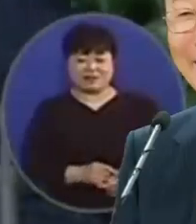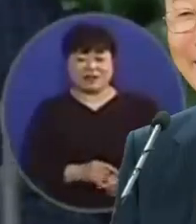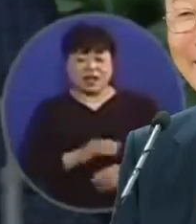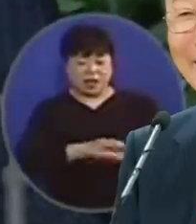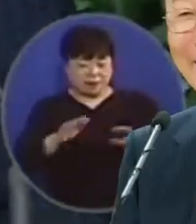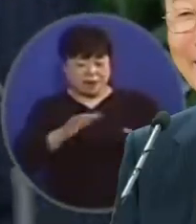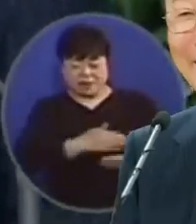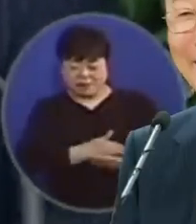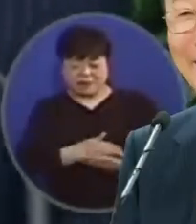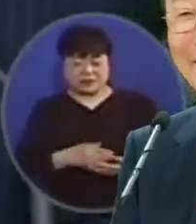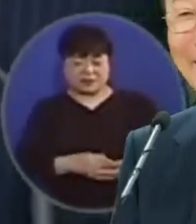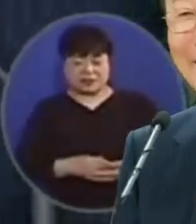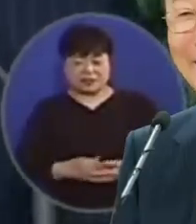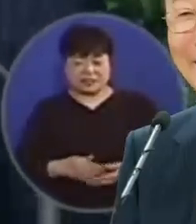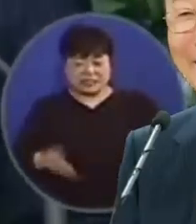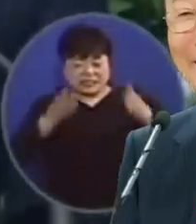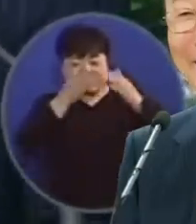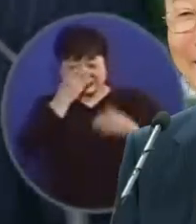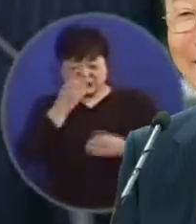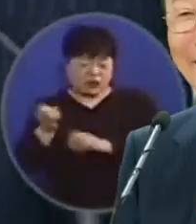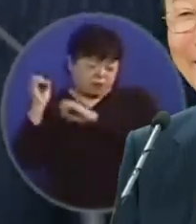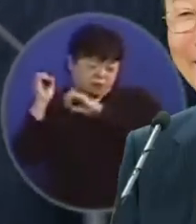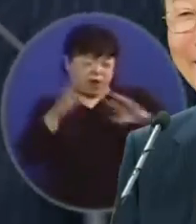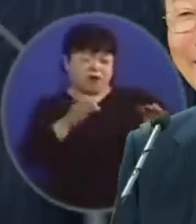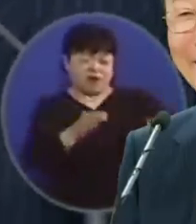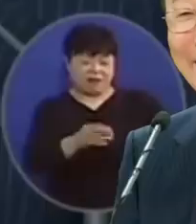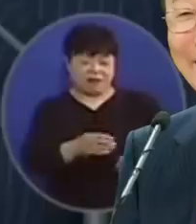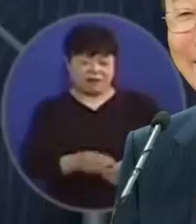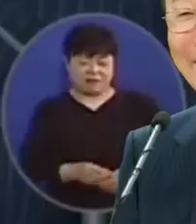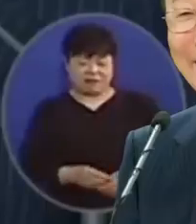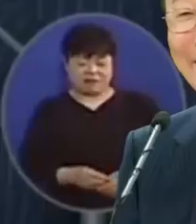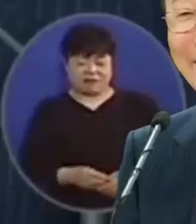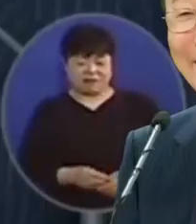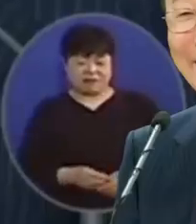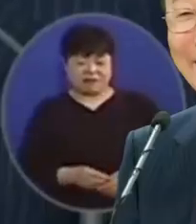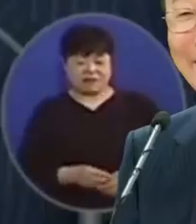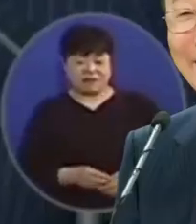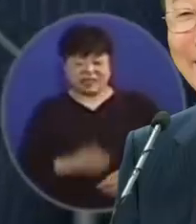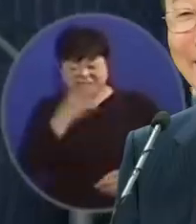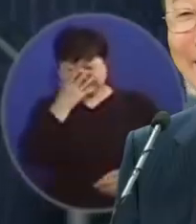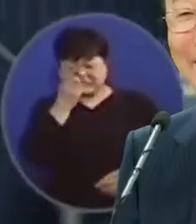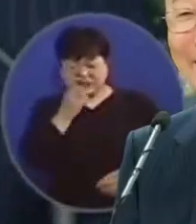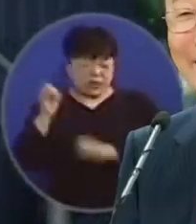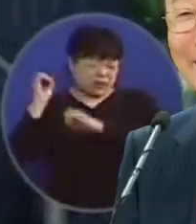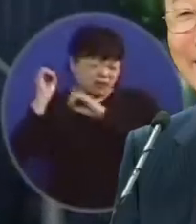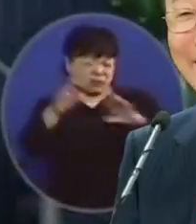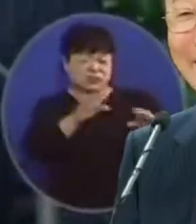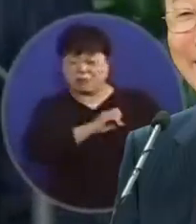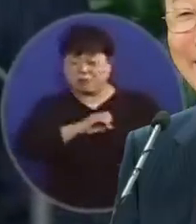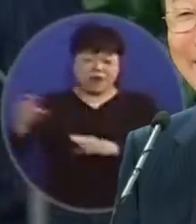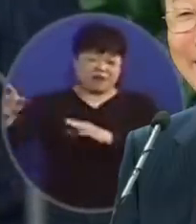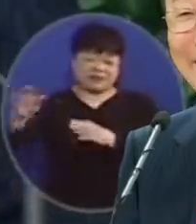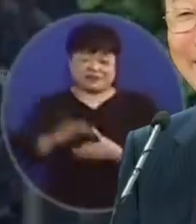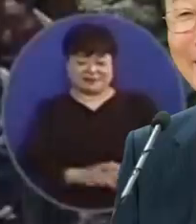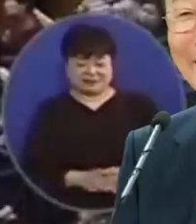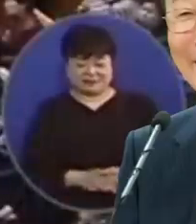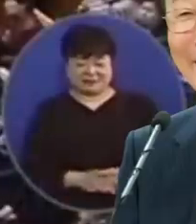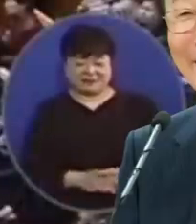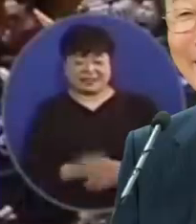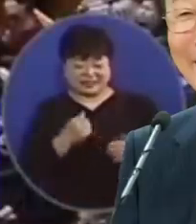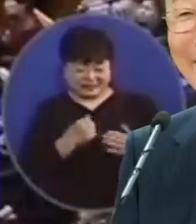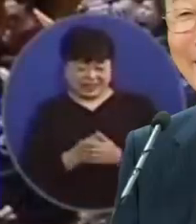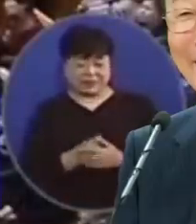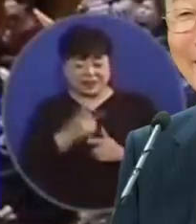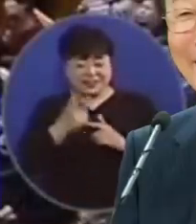버린 것입니다. 쓰레기통에 집어넣어서 쓰레기 배달불로 던져버린 것입니다. 로마서 8장 1절로 2절에 그러므로